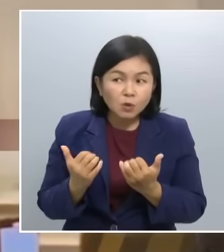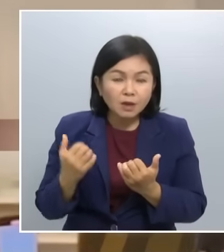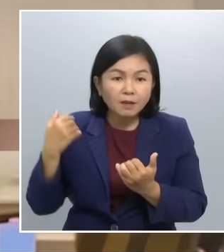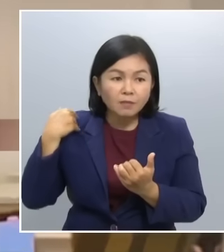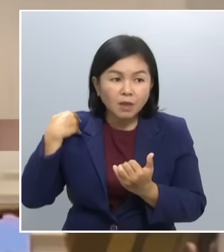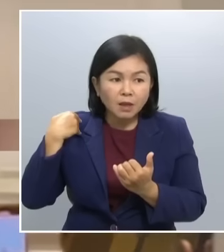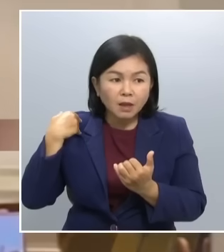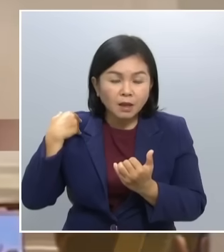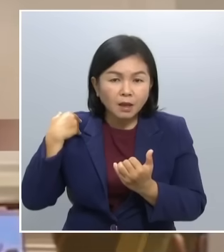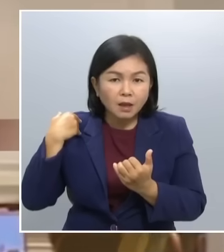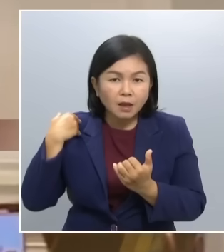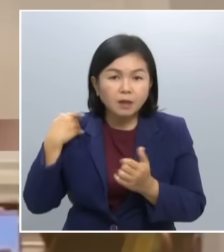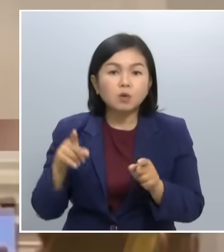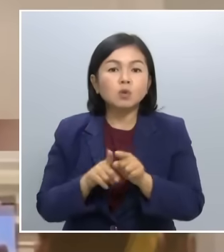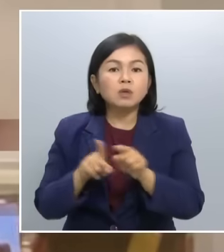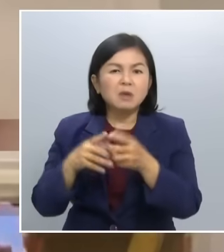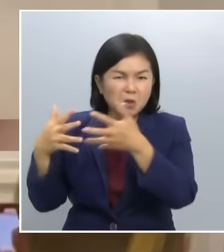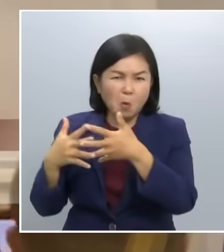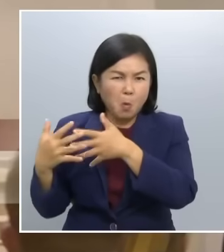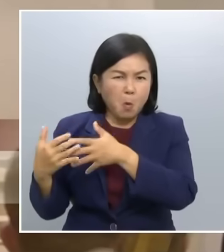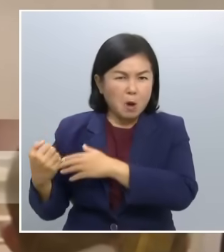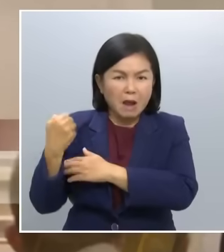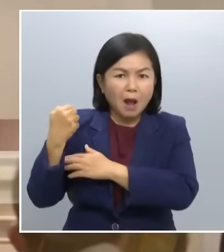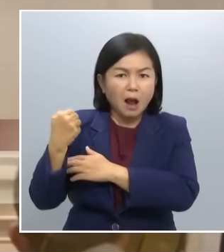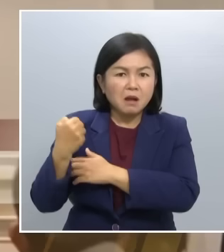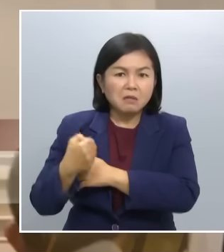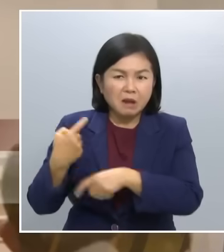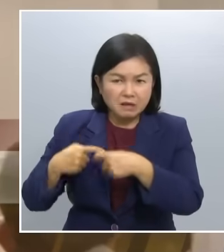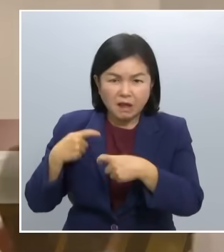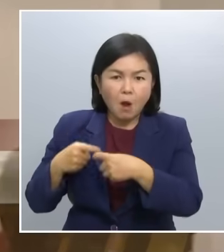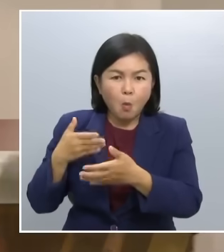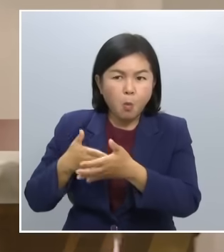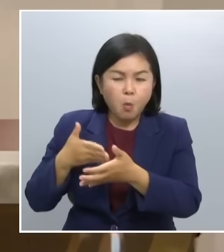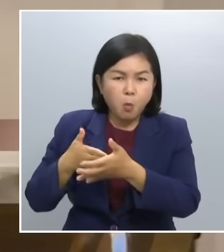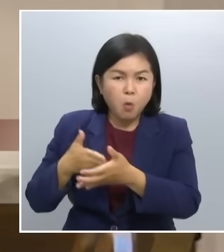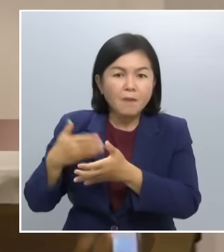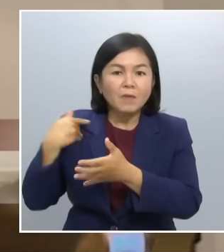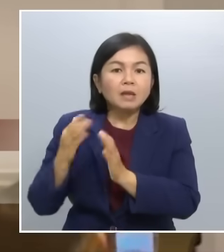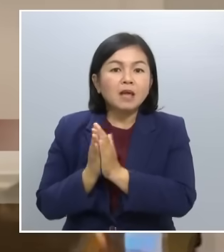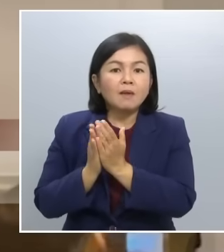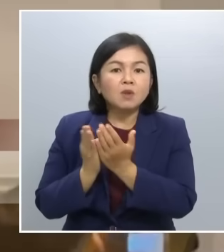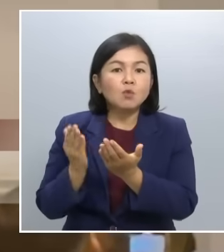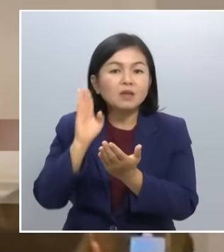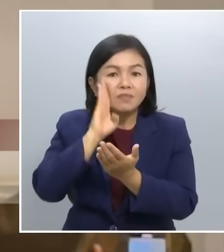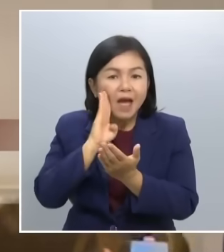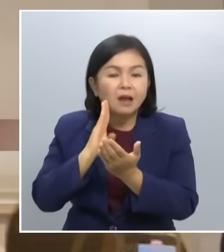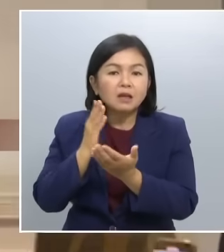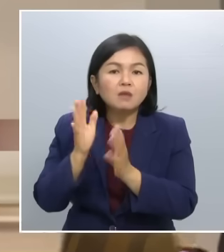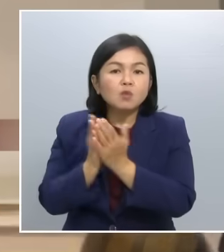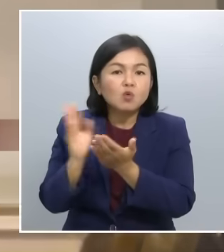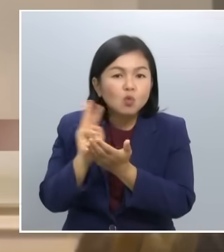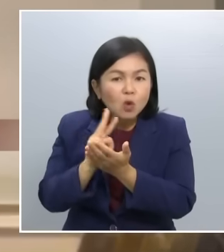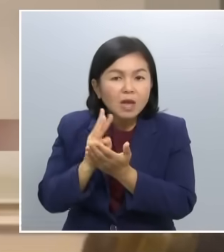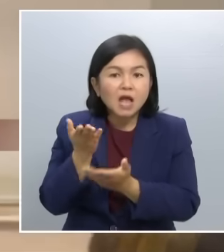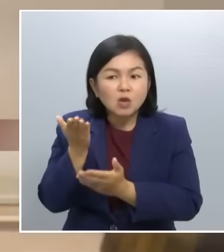อันนี้เป็นเรื่องที่สาระเข้าแข็งมากและแข็งมานานท่านเองท่านกรุ๊ปนะครับการในระยะหลังรู้สึกว่าในช่วง24เดือนที่ผ่านมานี้การ